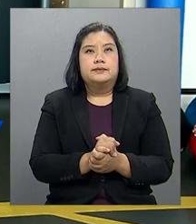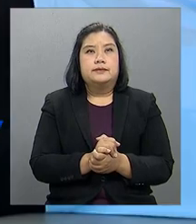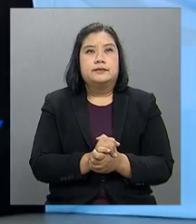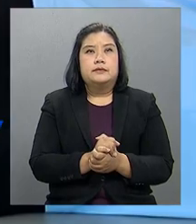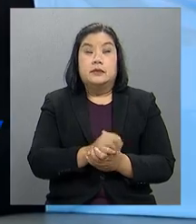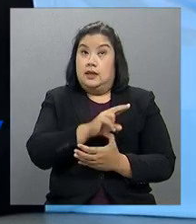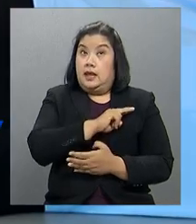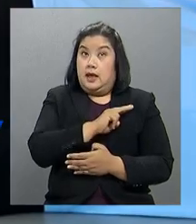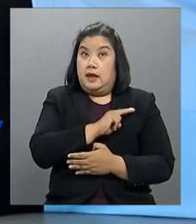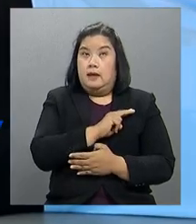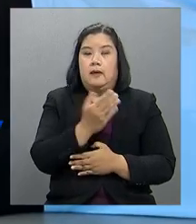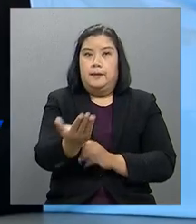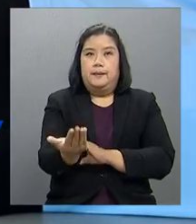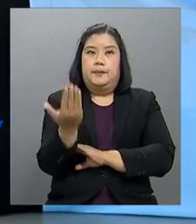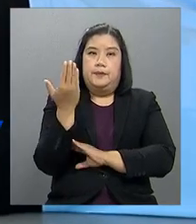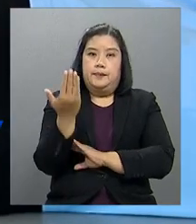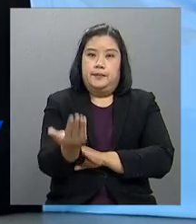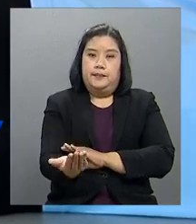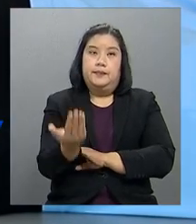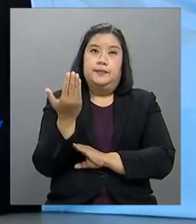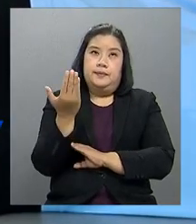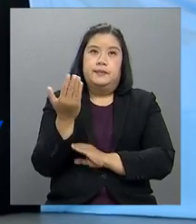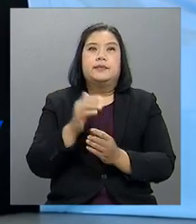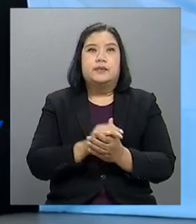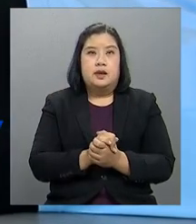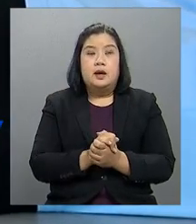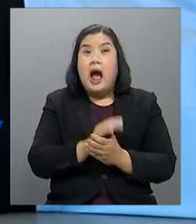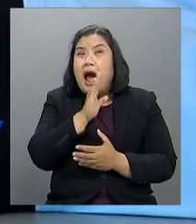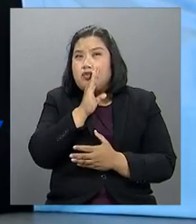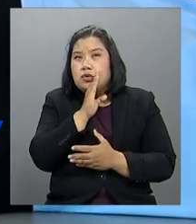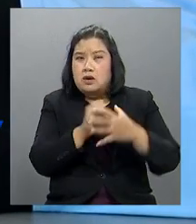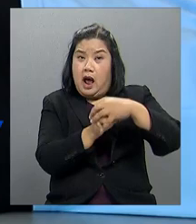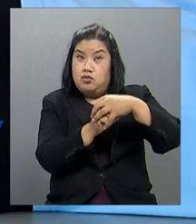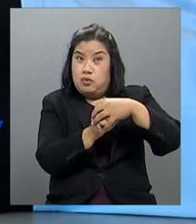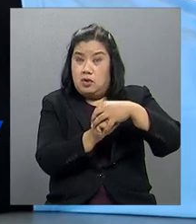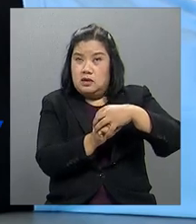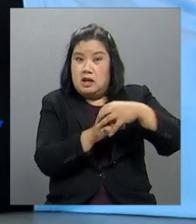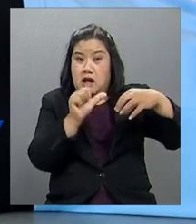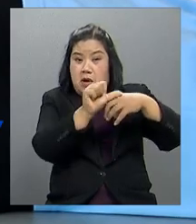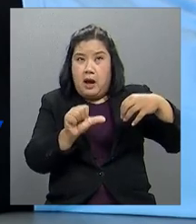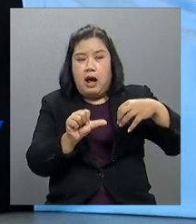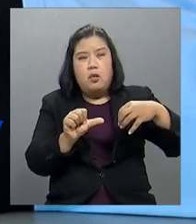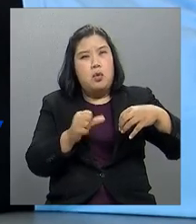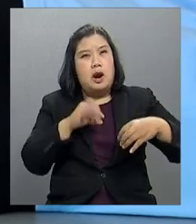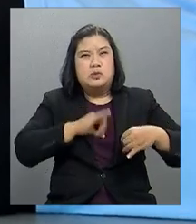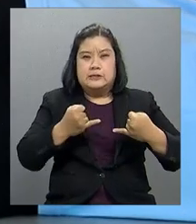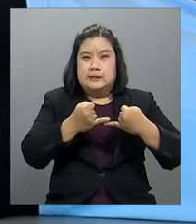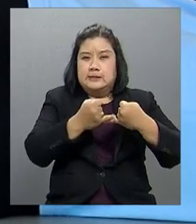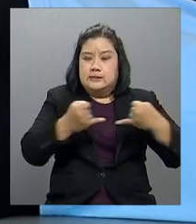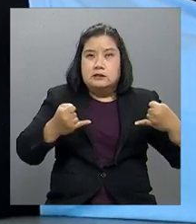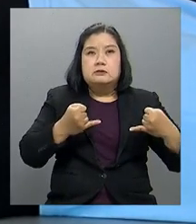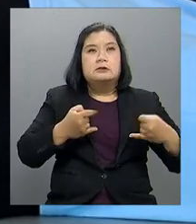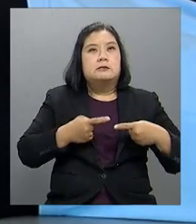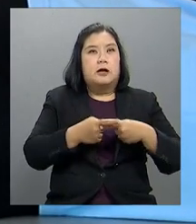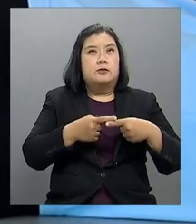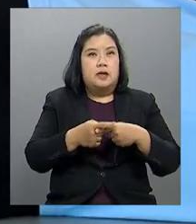เมาเมาคือเข่าที่ผ่าหลังผ่าจริงๆนะคะแผลข้างหน้ามันจะตึงมากนะคะเพราะฉะนั้นมันจะได้ที